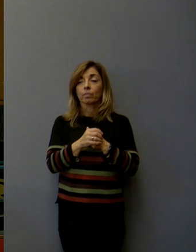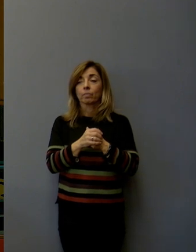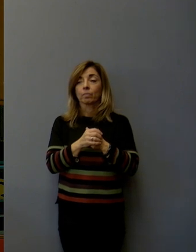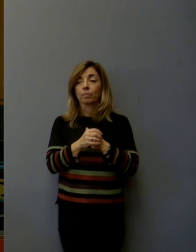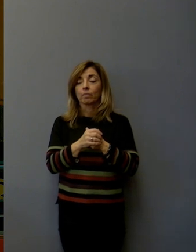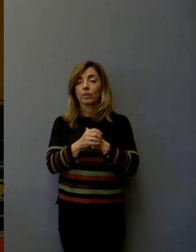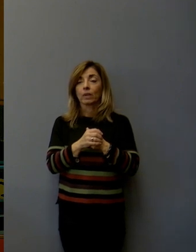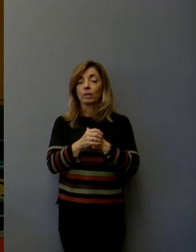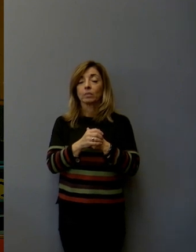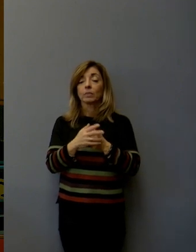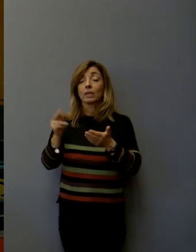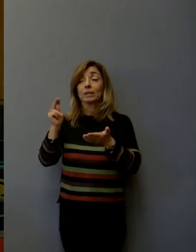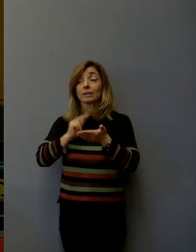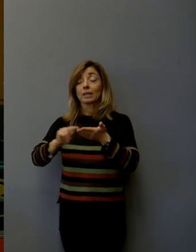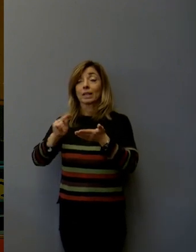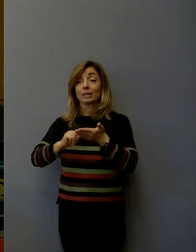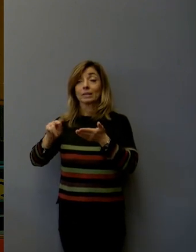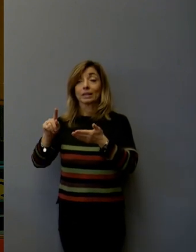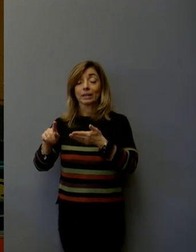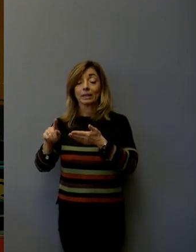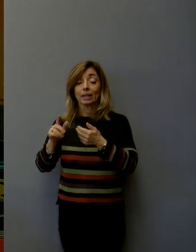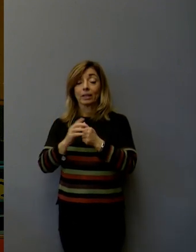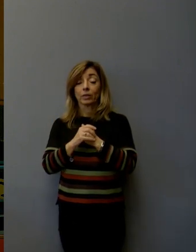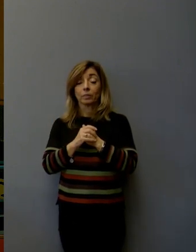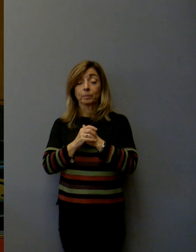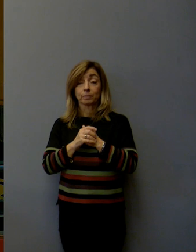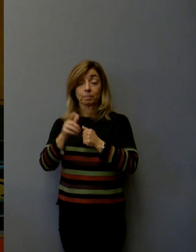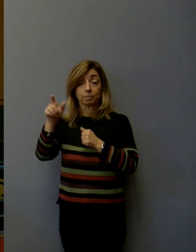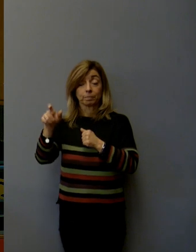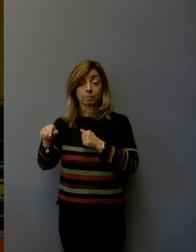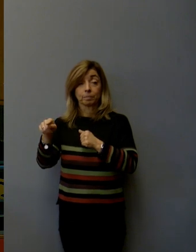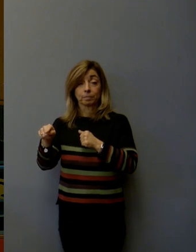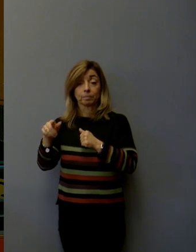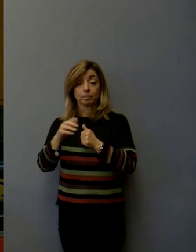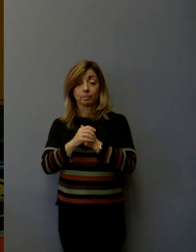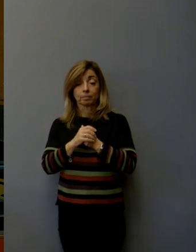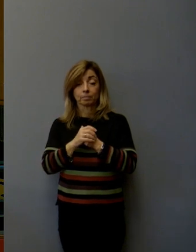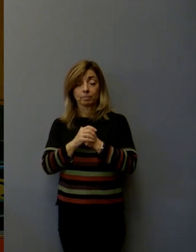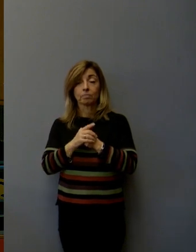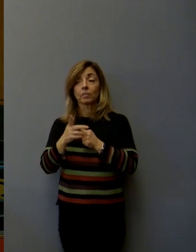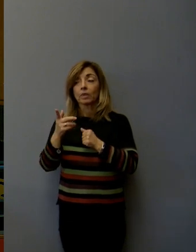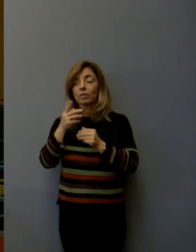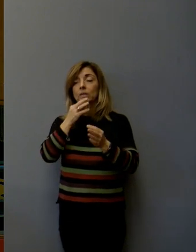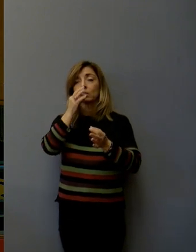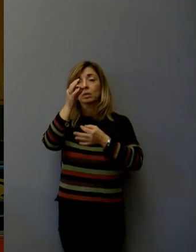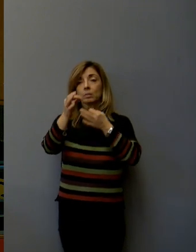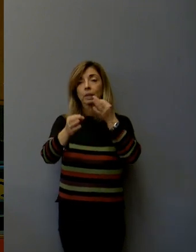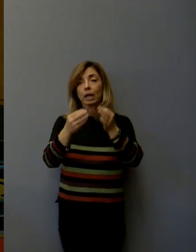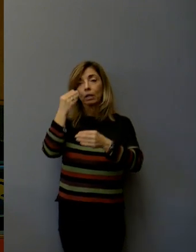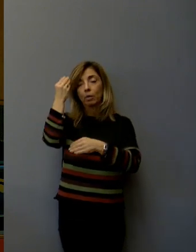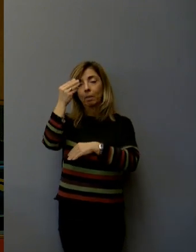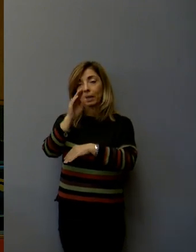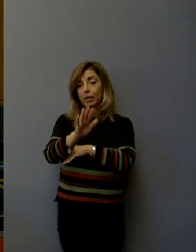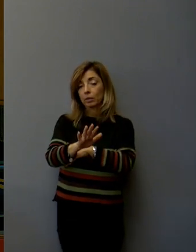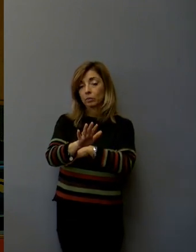da parte del segretario c'è stata comunque si è un attimino e comunque via espresso il suo parere Quindi